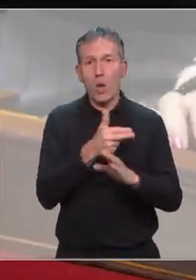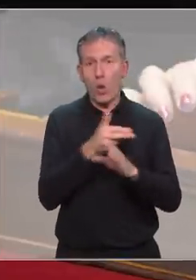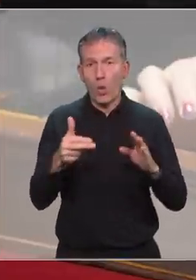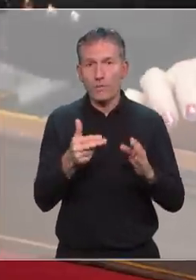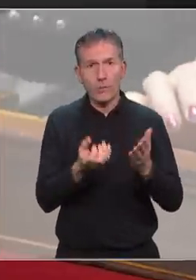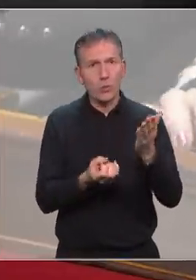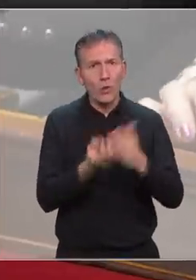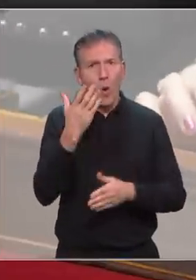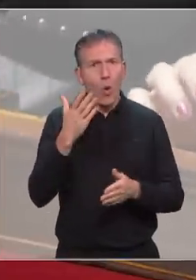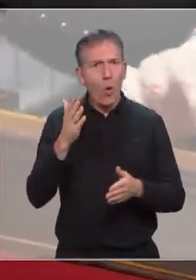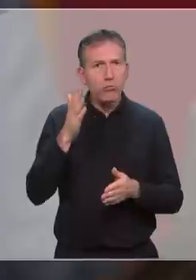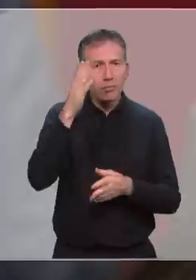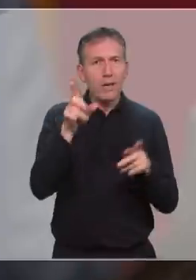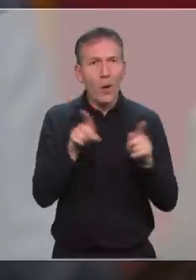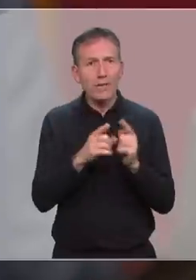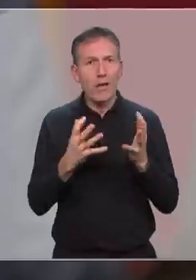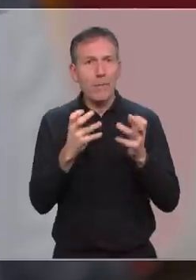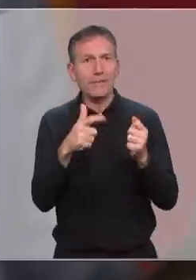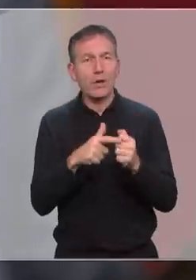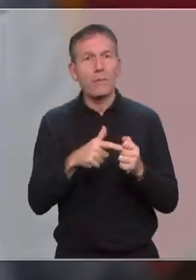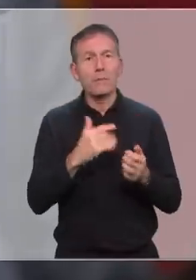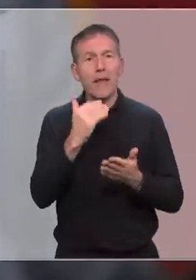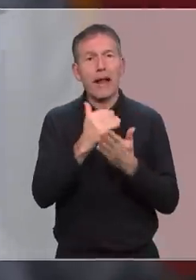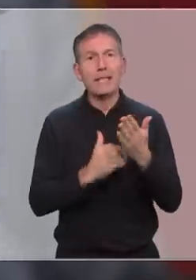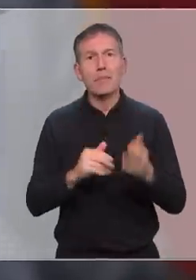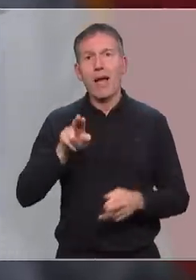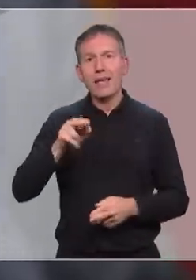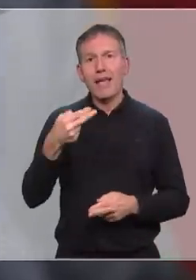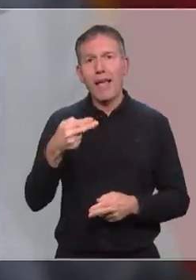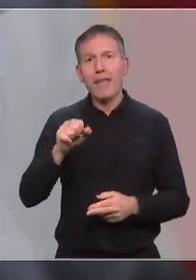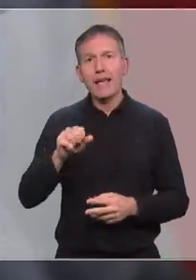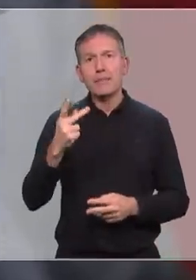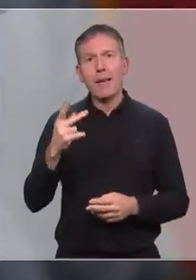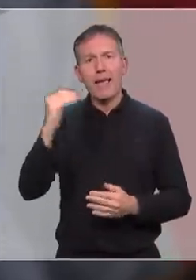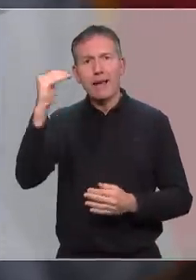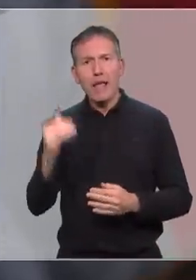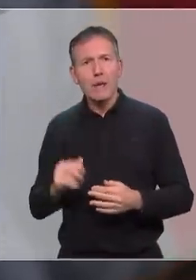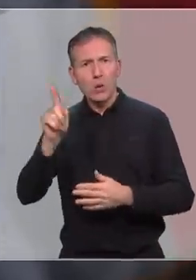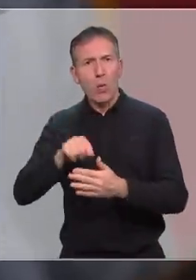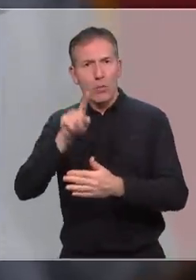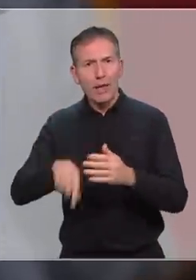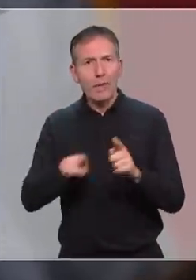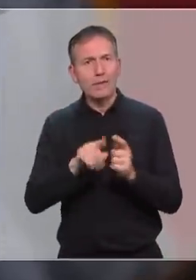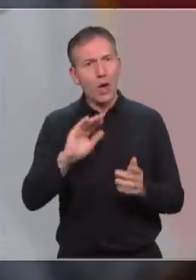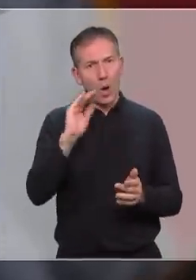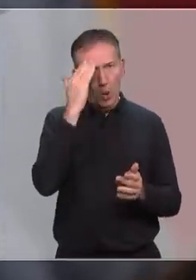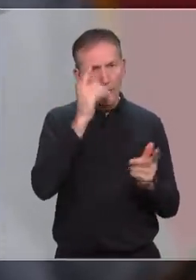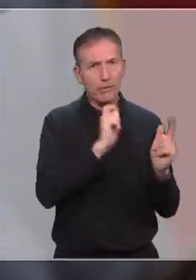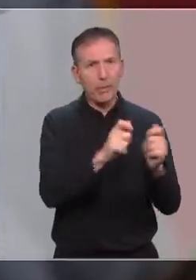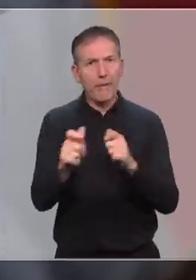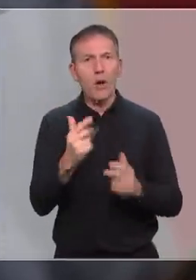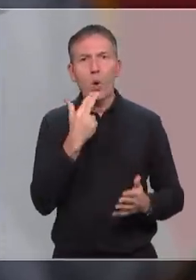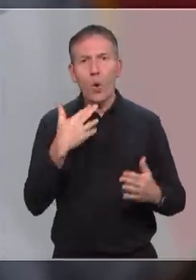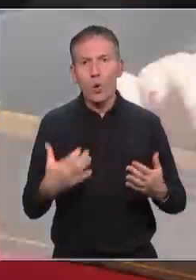nouvelles ambitions, avec la suppression du classement de sortie de l'UNSP, davantage de mobilité et de reconnaissance des compétences. Pourriez-vous